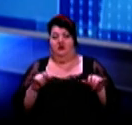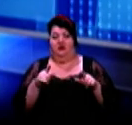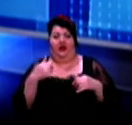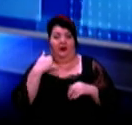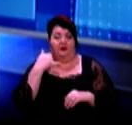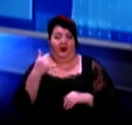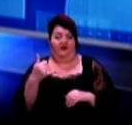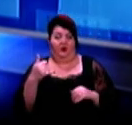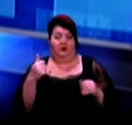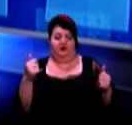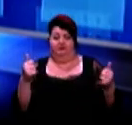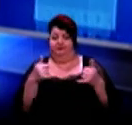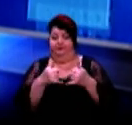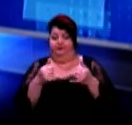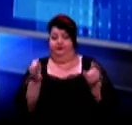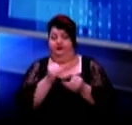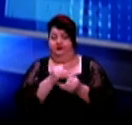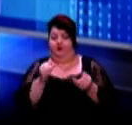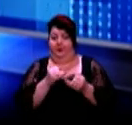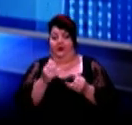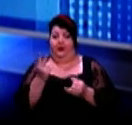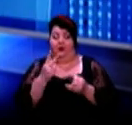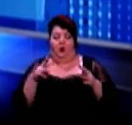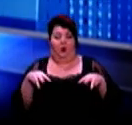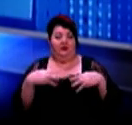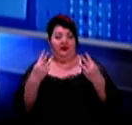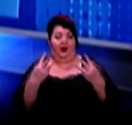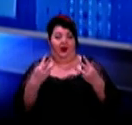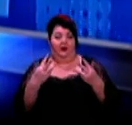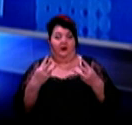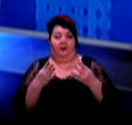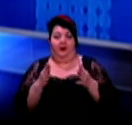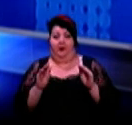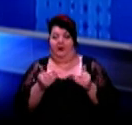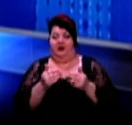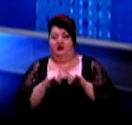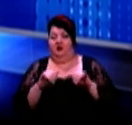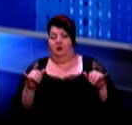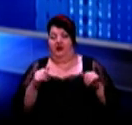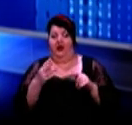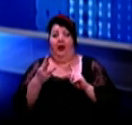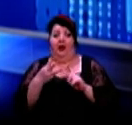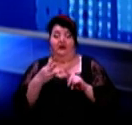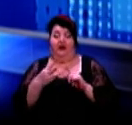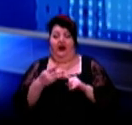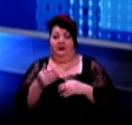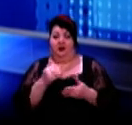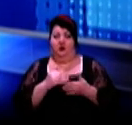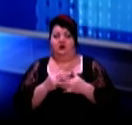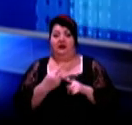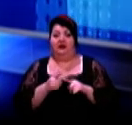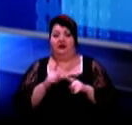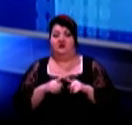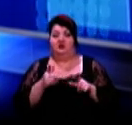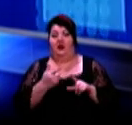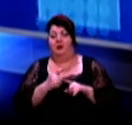телефонний дзвінок. Варіант другий – скайп-співбесіда, менш розповсюджений. І варіант третій, останній – це вже